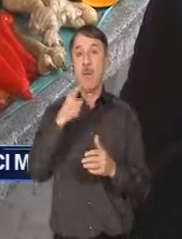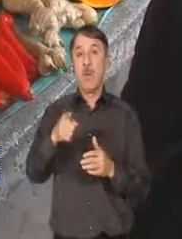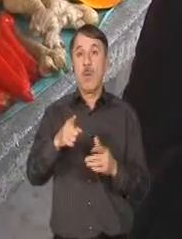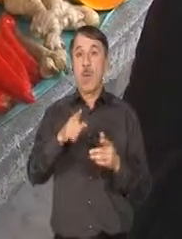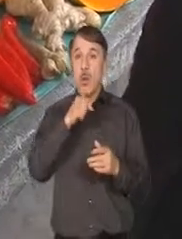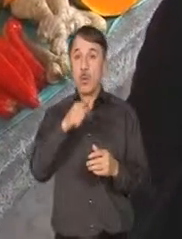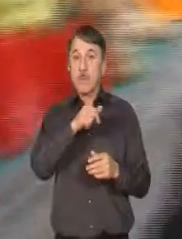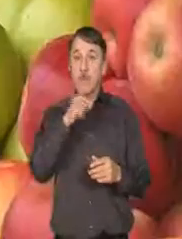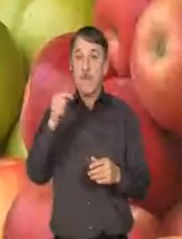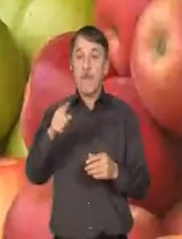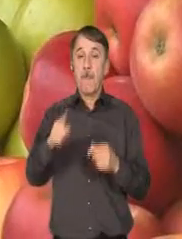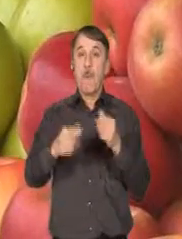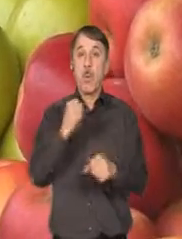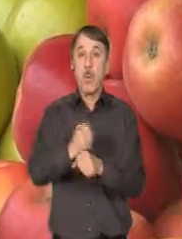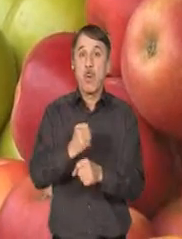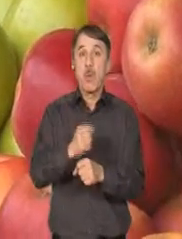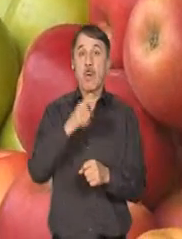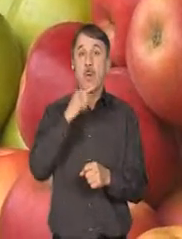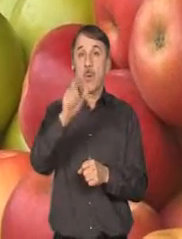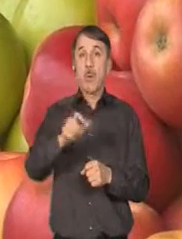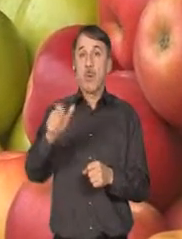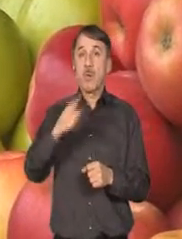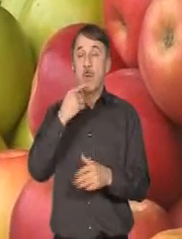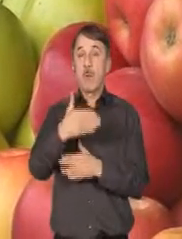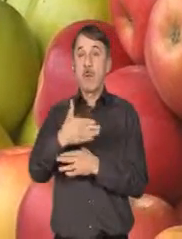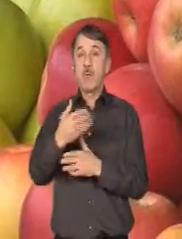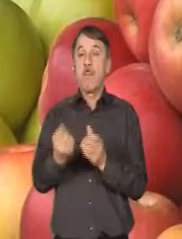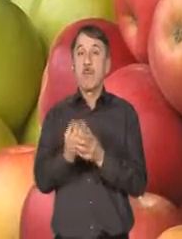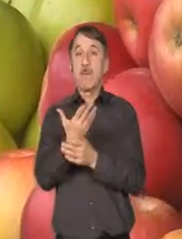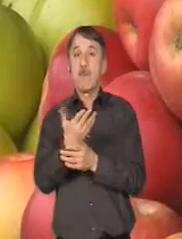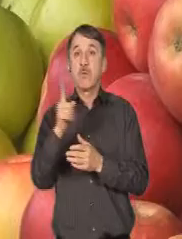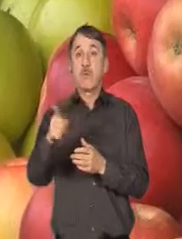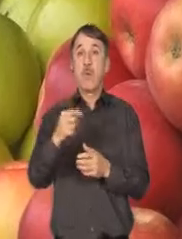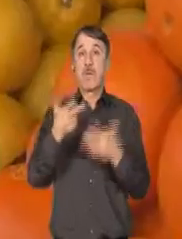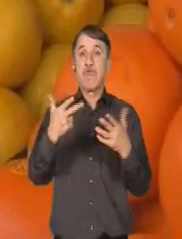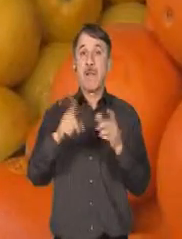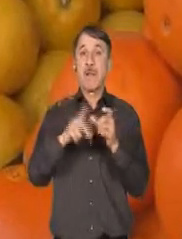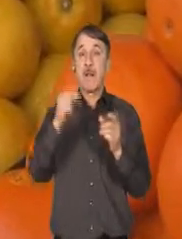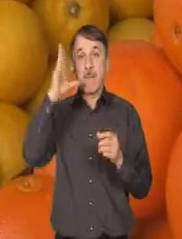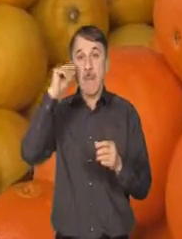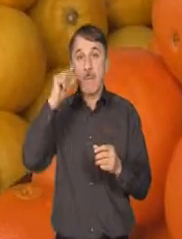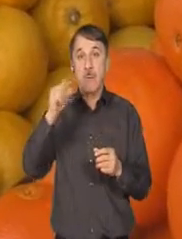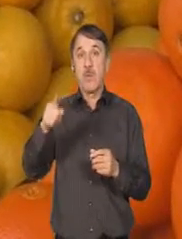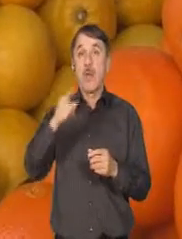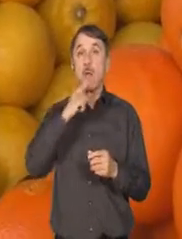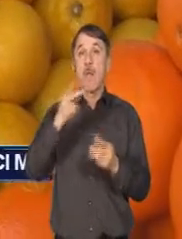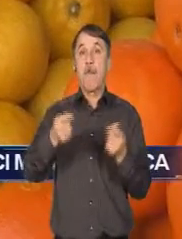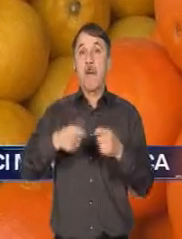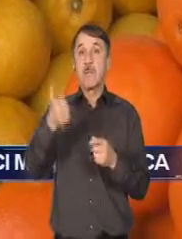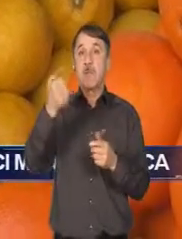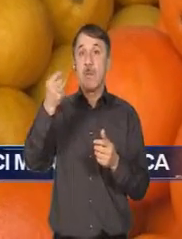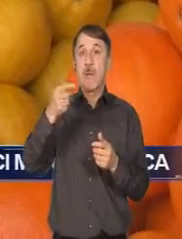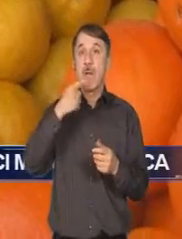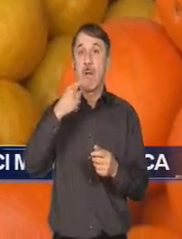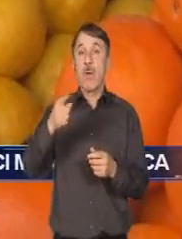300 dinara. Od voća su najpovoljnije jabuke, čija se cena kreće od 20 do 80 dinara. Naranđe na ovoj pijaci koštaju